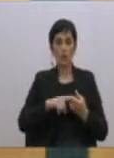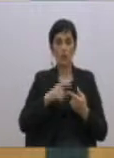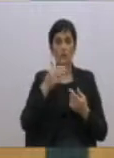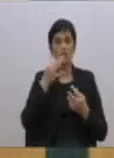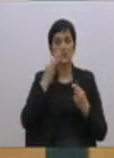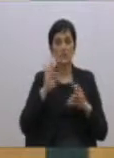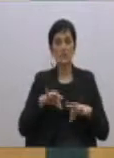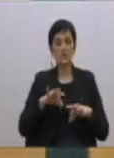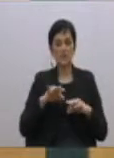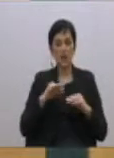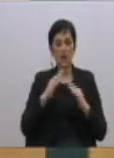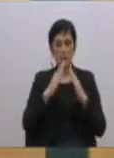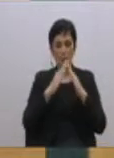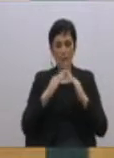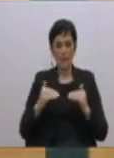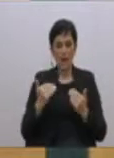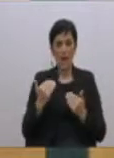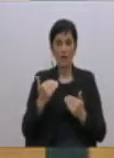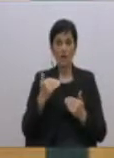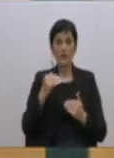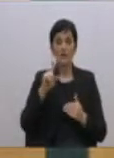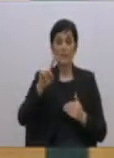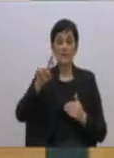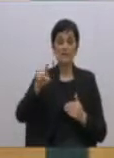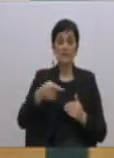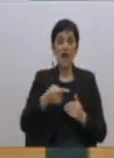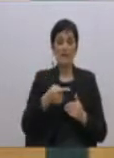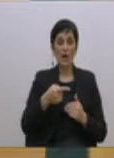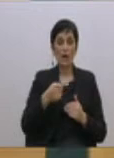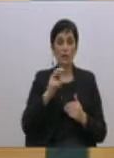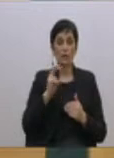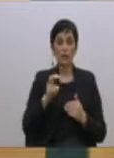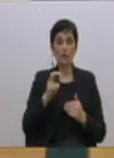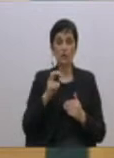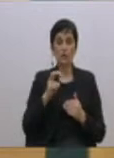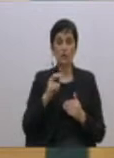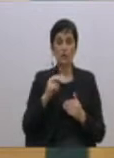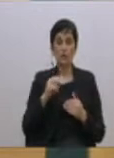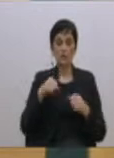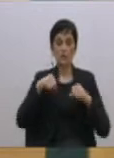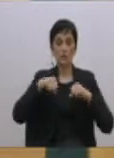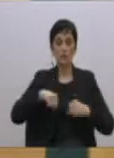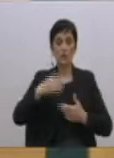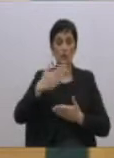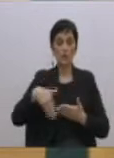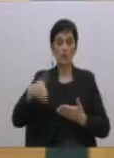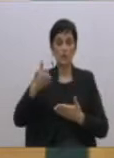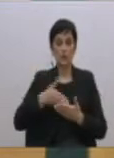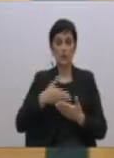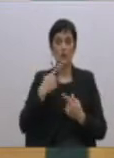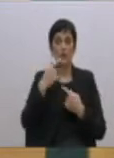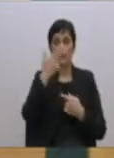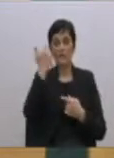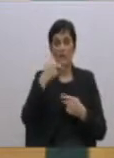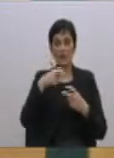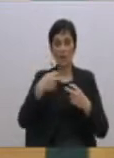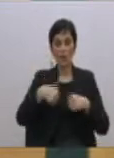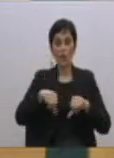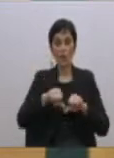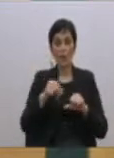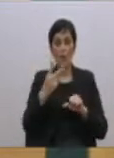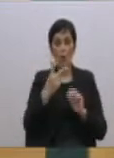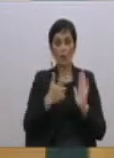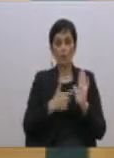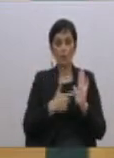palatistui, care ți-o tile basa, unda conestura, sa val de bulde, hasiati, disqualificații, șemde, axau baria, veneții comisii,